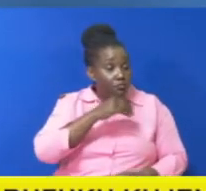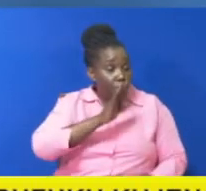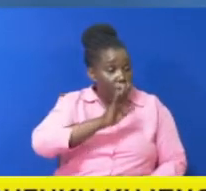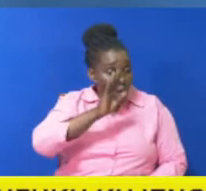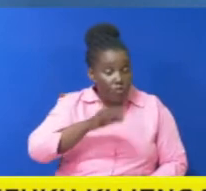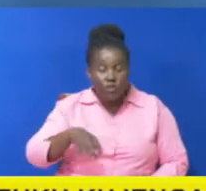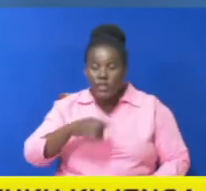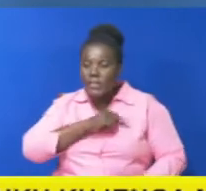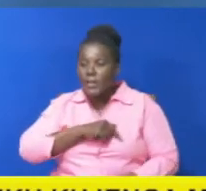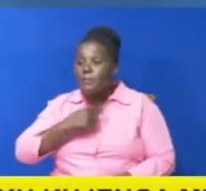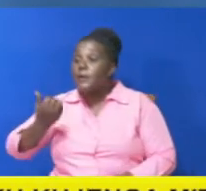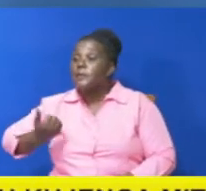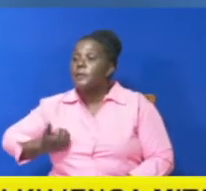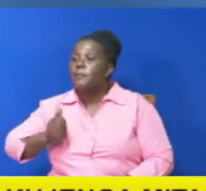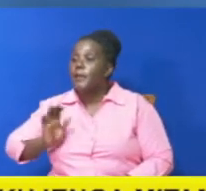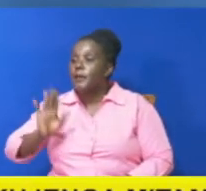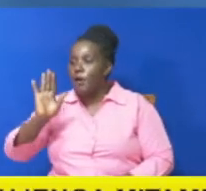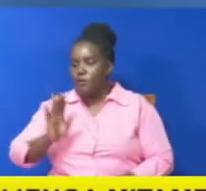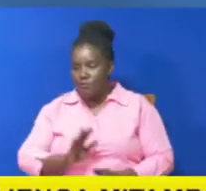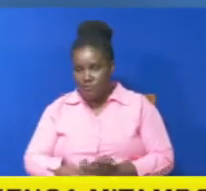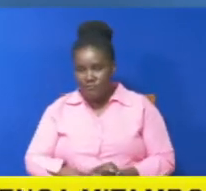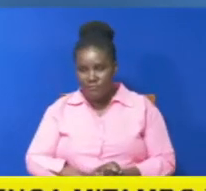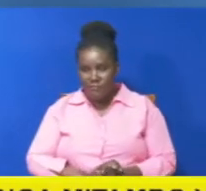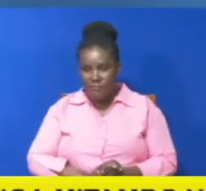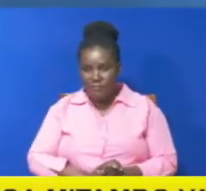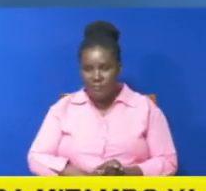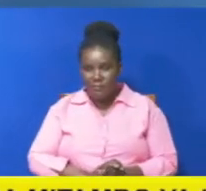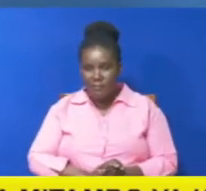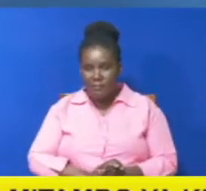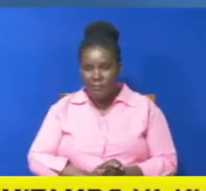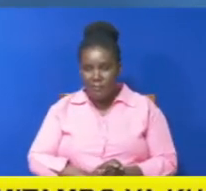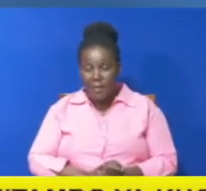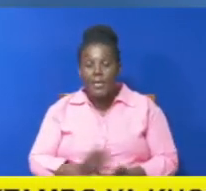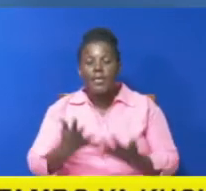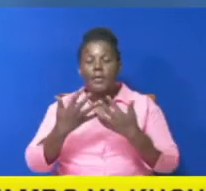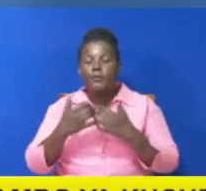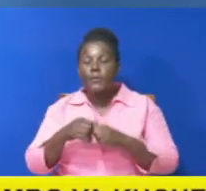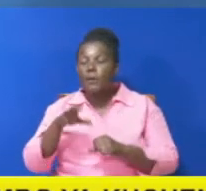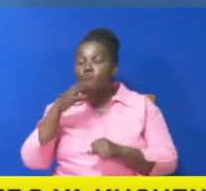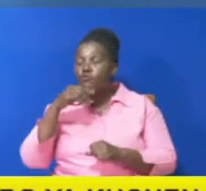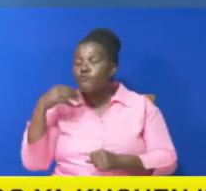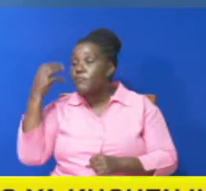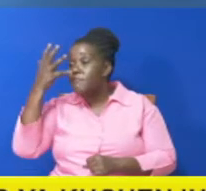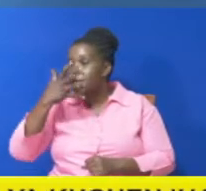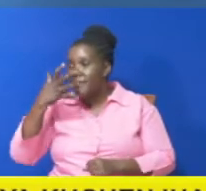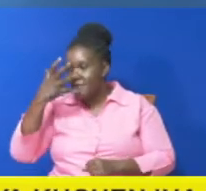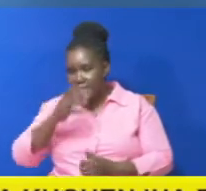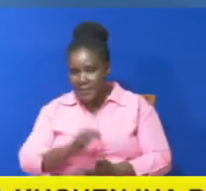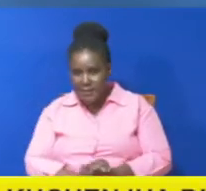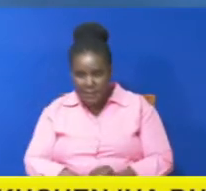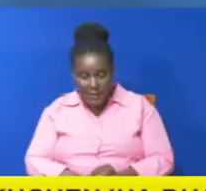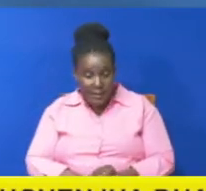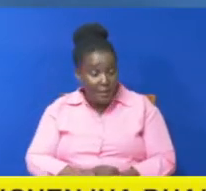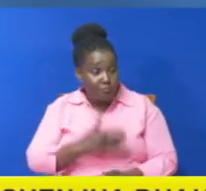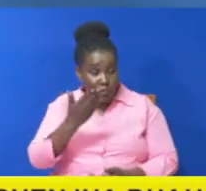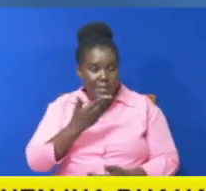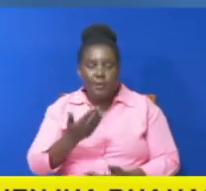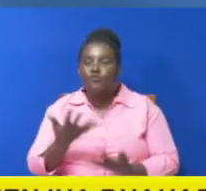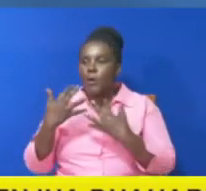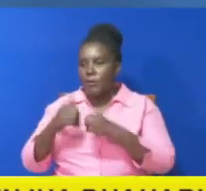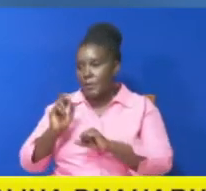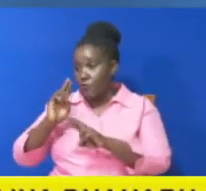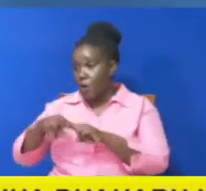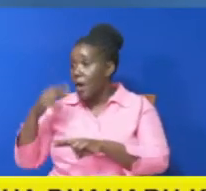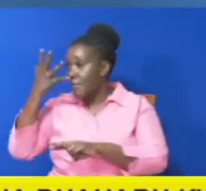mwanaume wako. Kwa sababu unaweza kuingia katika ndoa, kuna mwanaume mlevi, mimi nitamudu mwanaume mlevi, lakini mwingine hawezi kumudu mwanaume